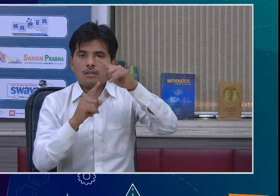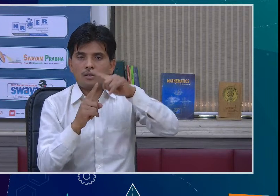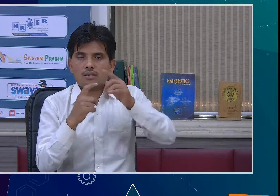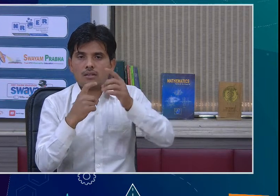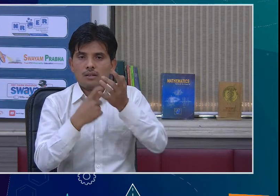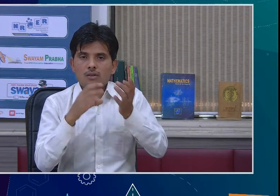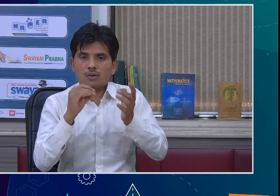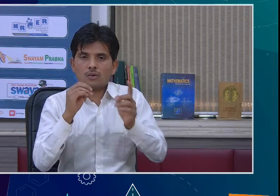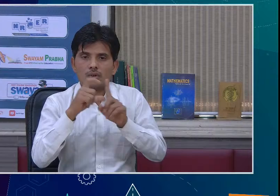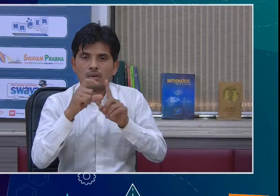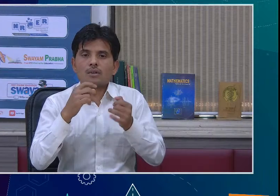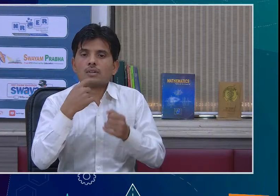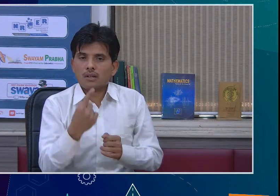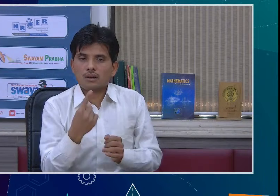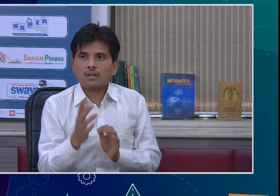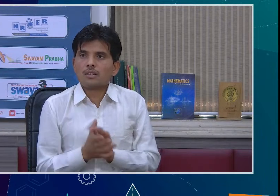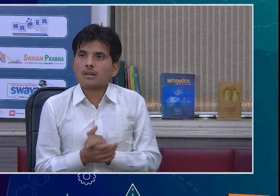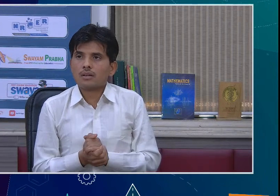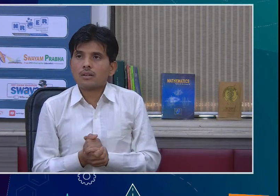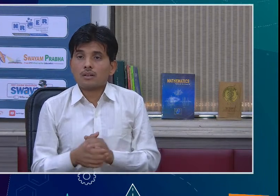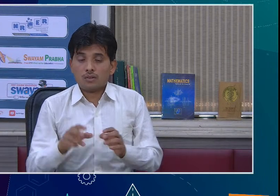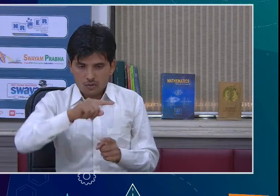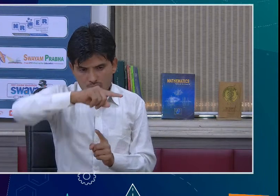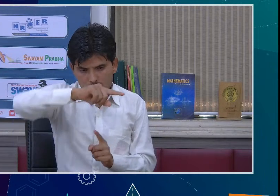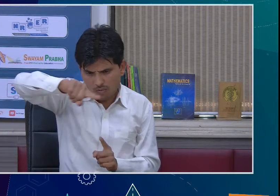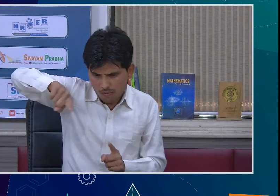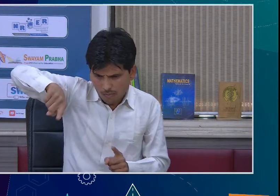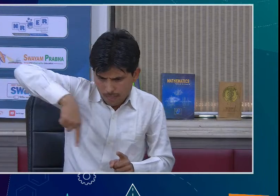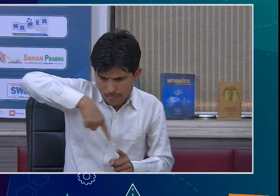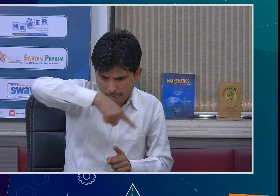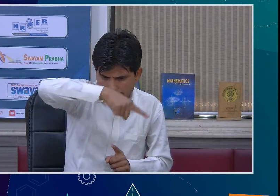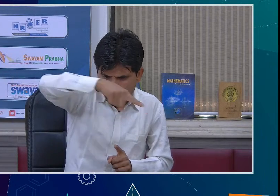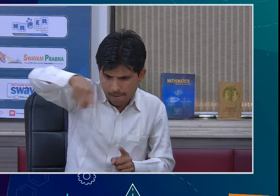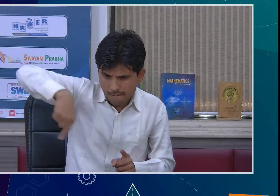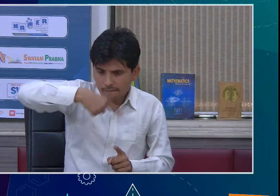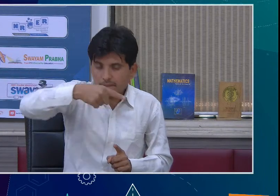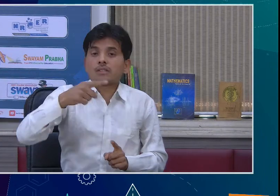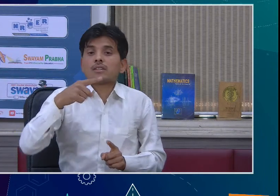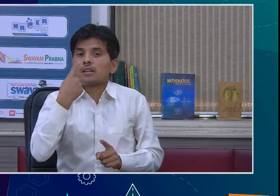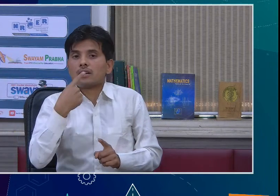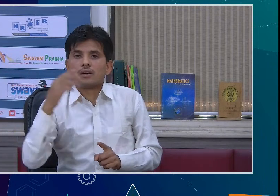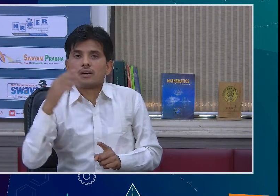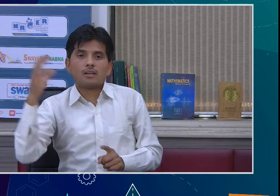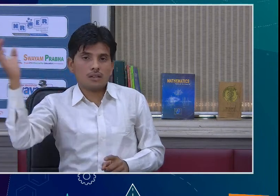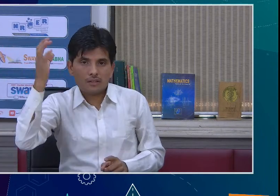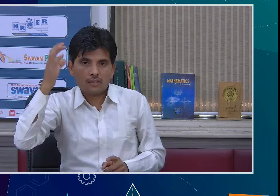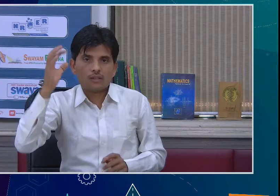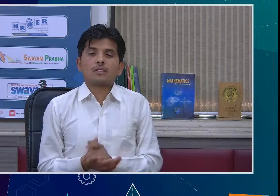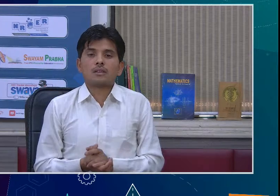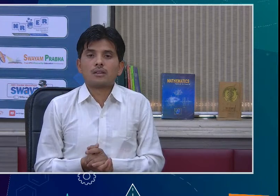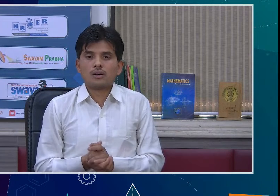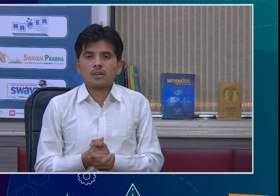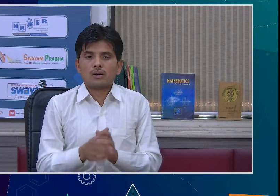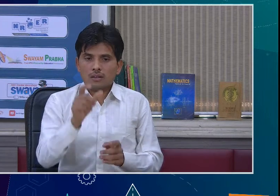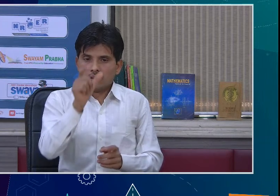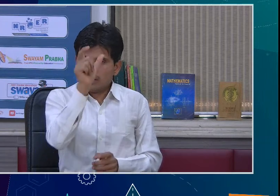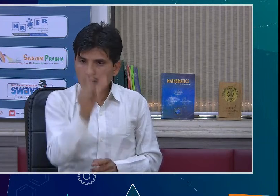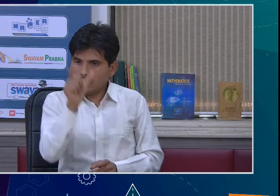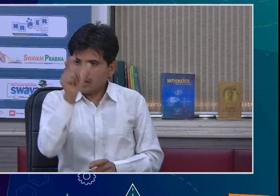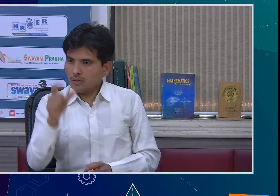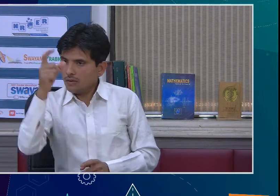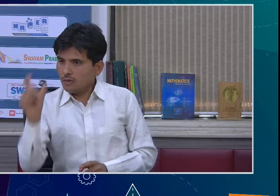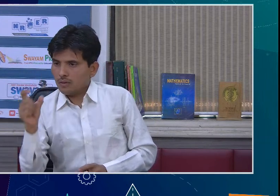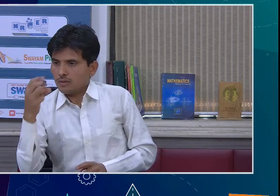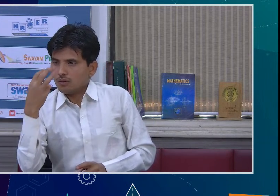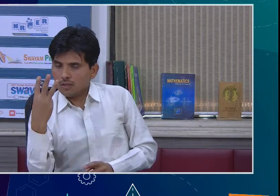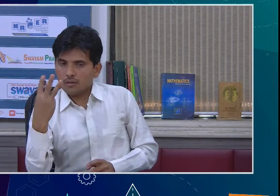मींस द रॉक ऑब्जेक्ट्स व्हिच आर मूविंग अराउंड द सन. उन एस्टेरॉइड्स को समझाने के लिए हम 2-3 बच्चों को खड़ा कर सकते हैं